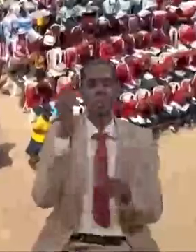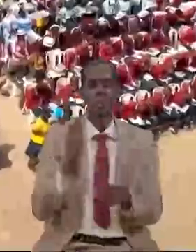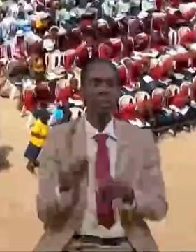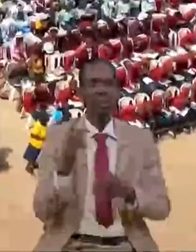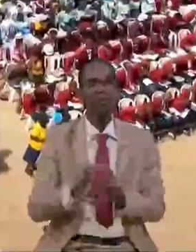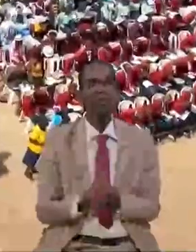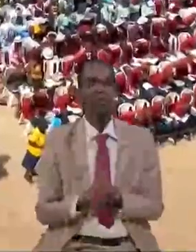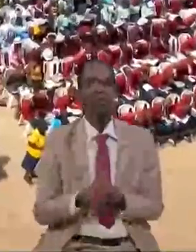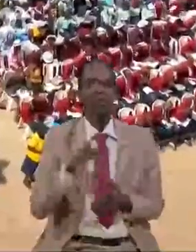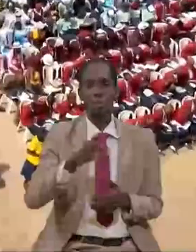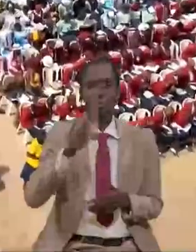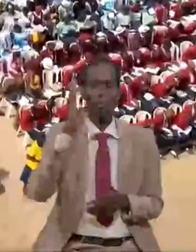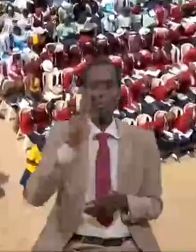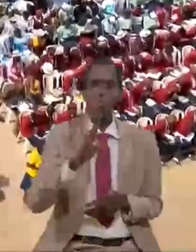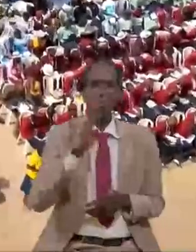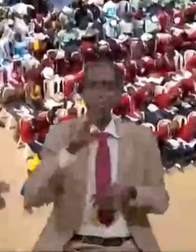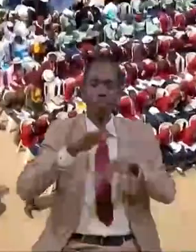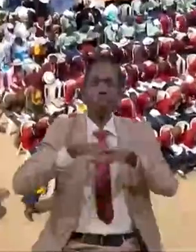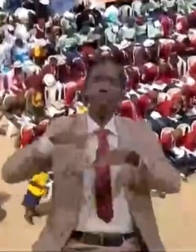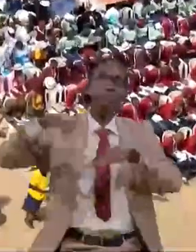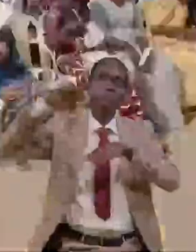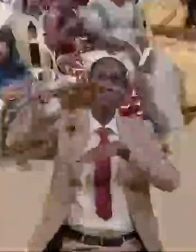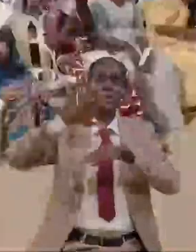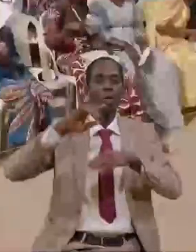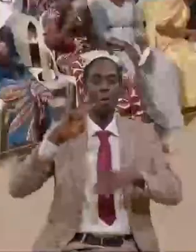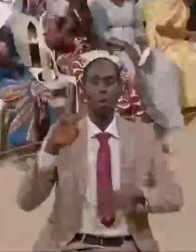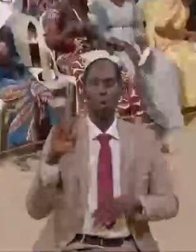Et tu seras toujours en haut.